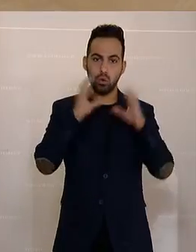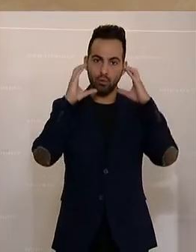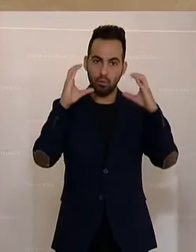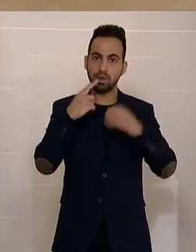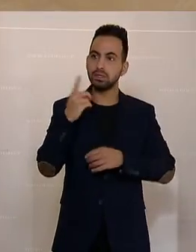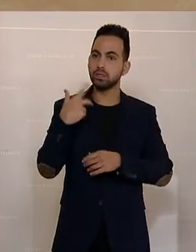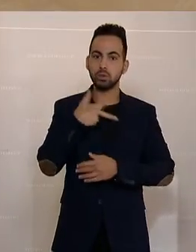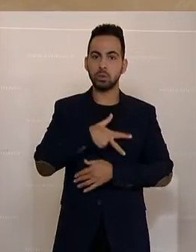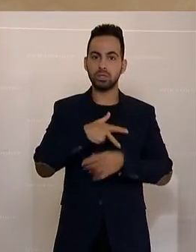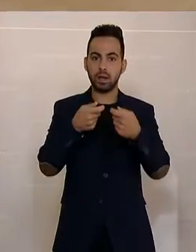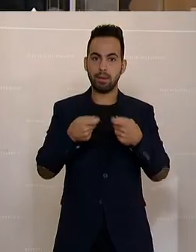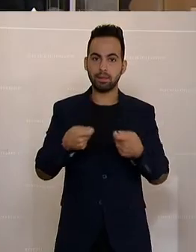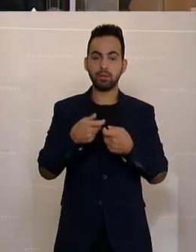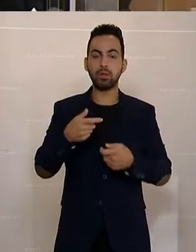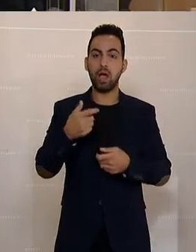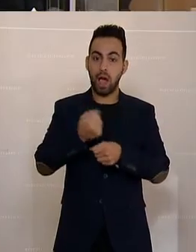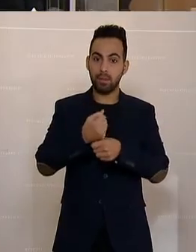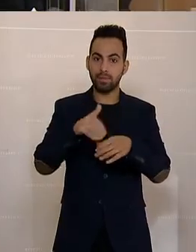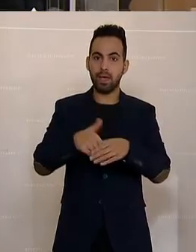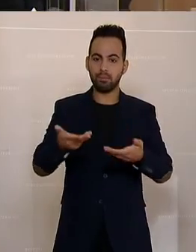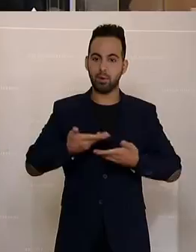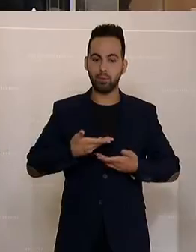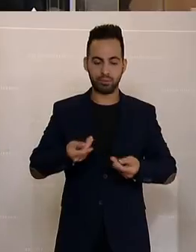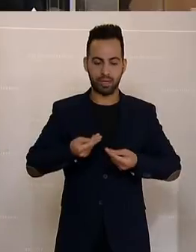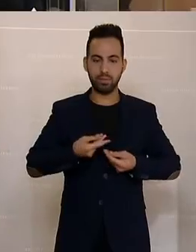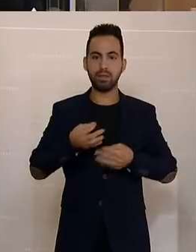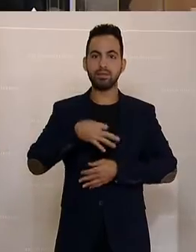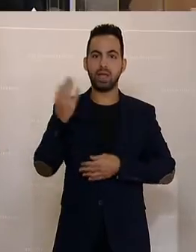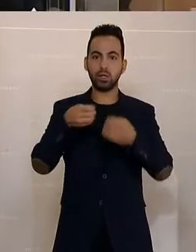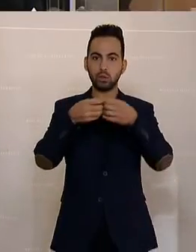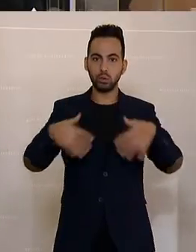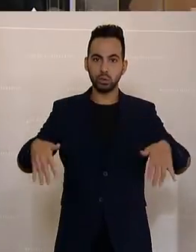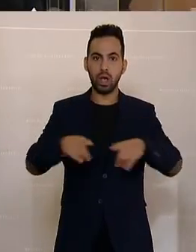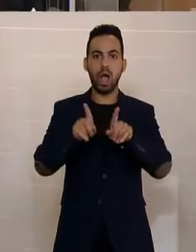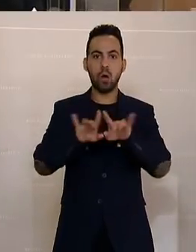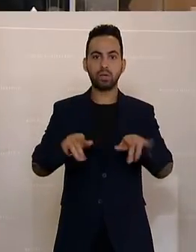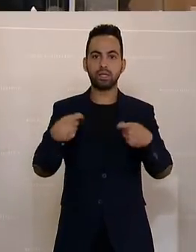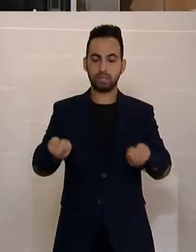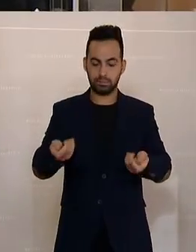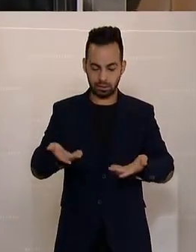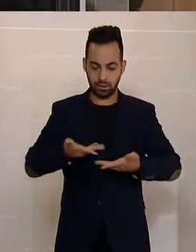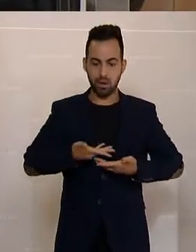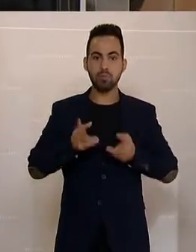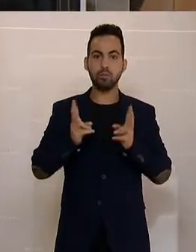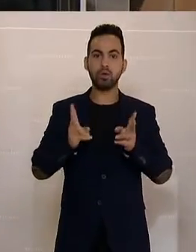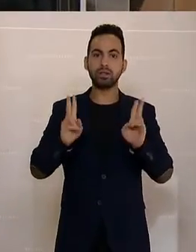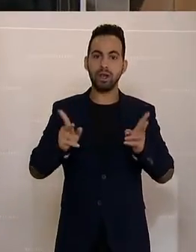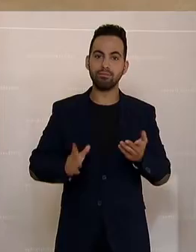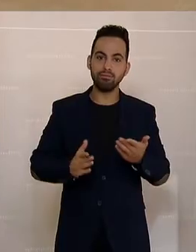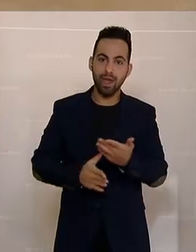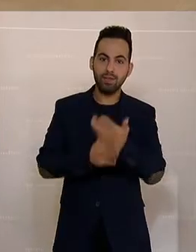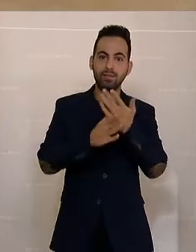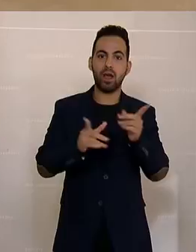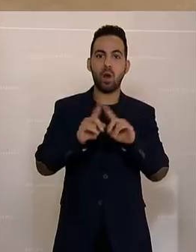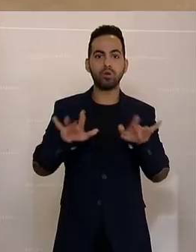soziale Maßnahme. Ein Job sorgt für Tagesstruktur, er gibt Möglichkeit, seinen Beitrag zu leisten,